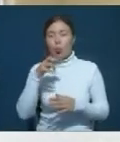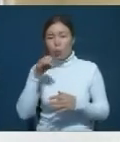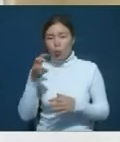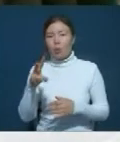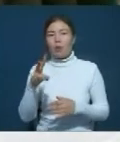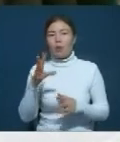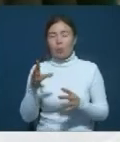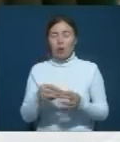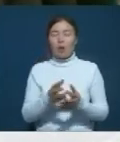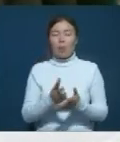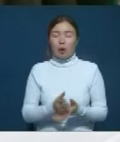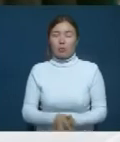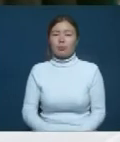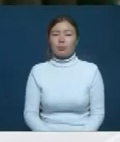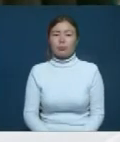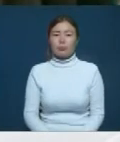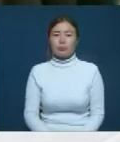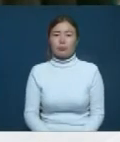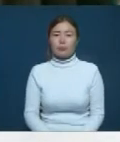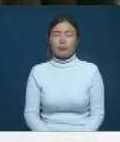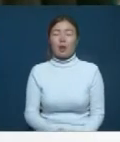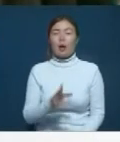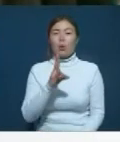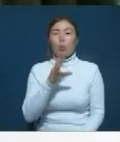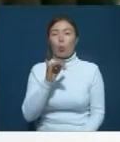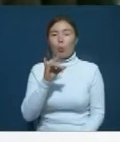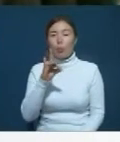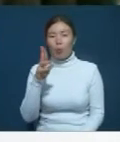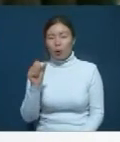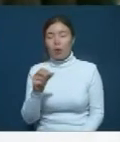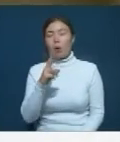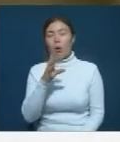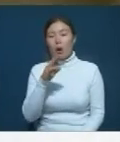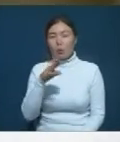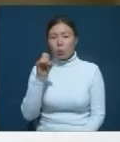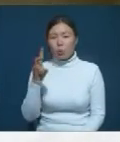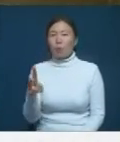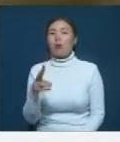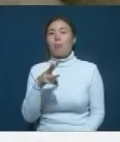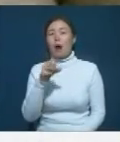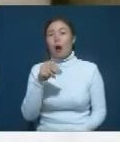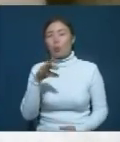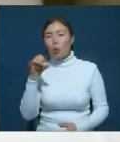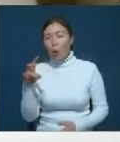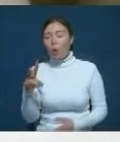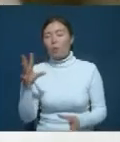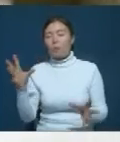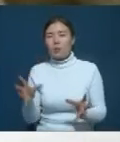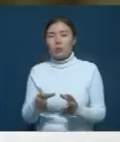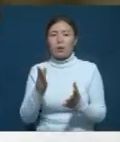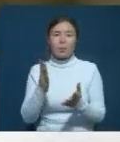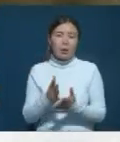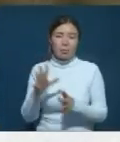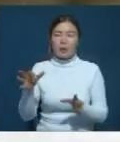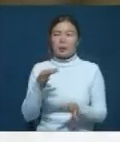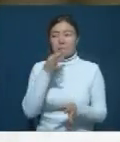табылады. Жәрменкеге қара күзен, мутон және бұлғын терілерден тігілген өнімдер қойылды. Барлығы тұтынушыларға